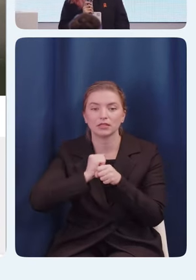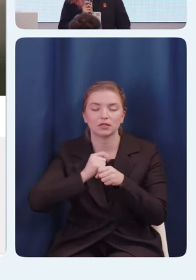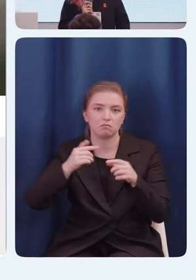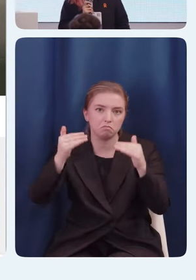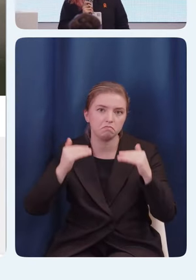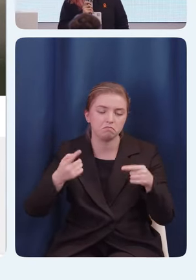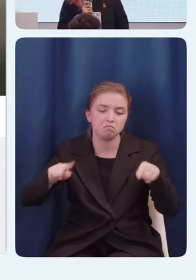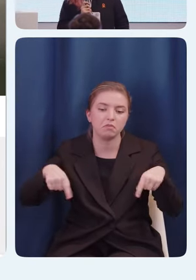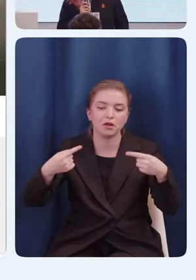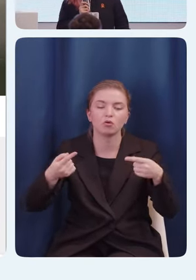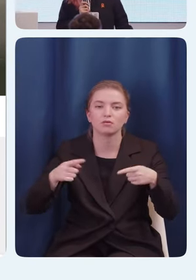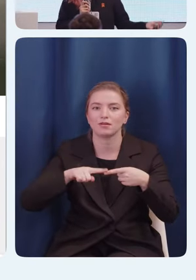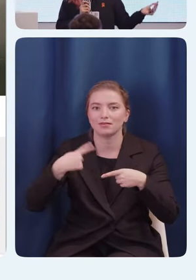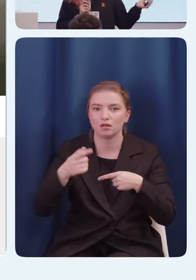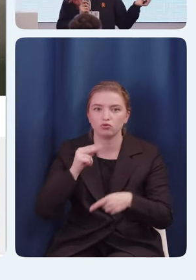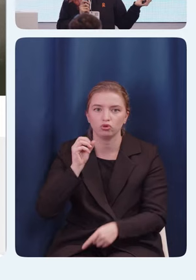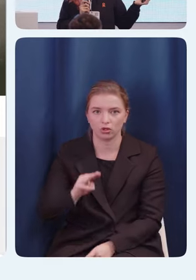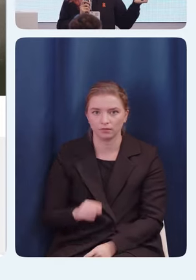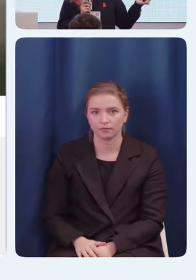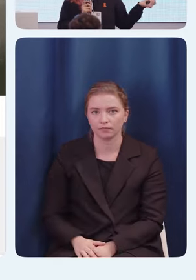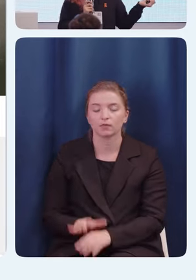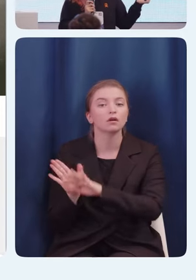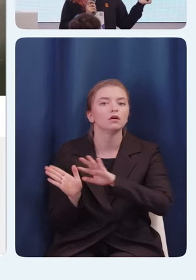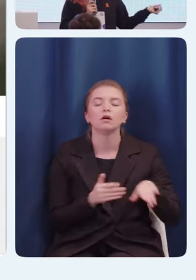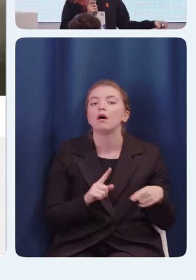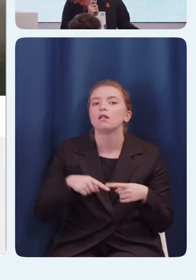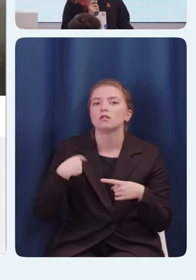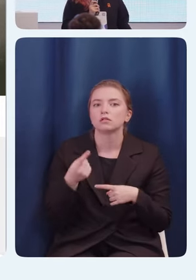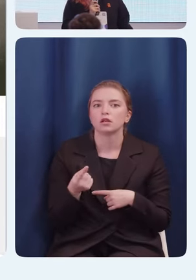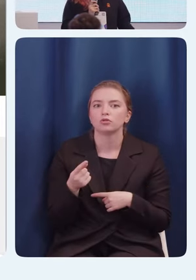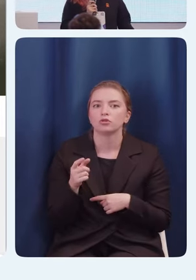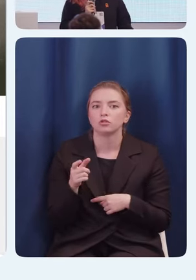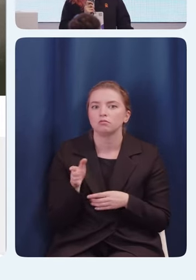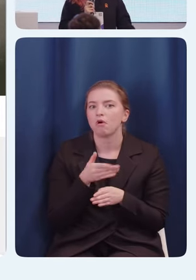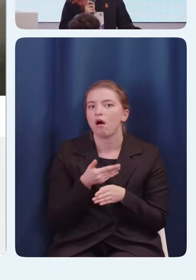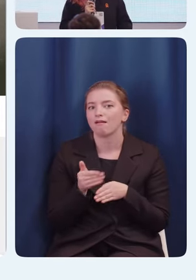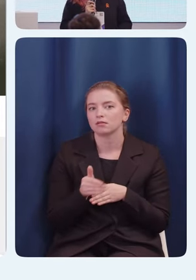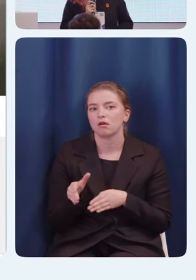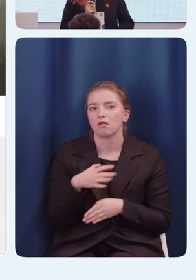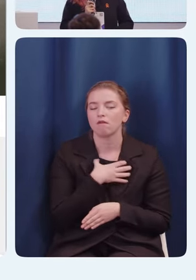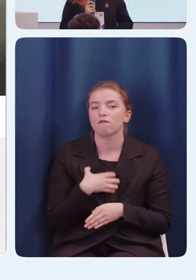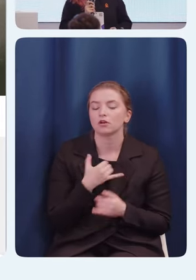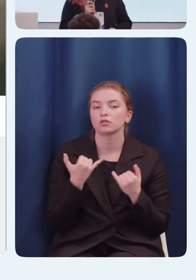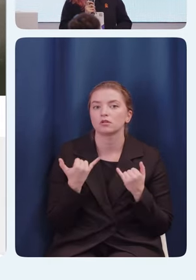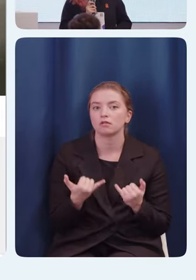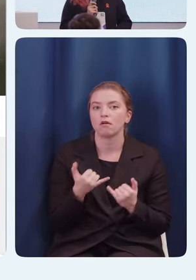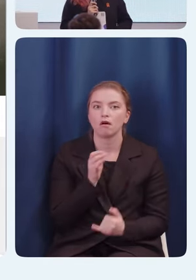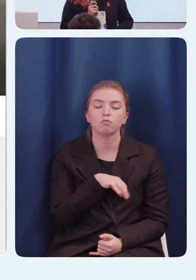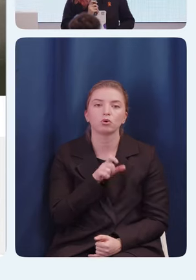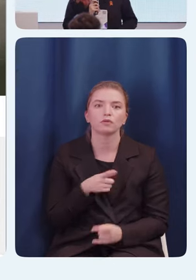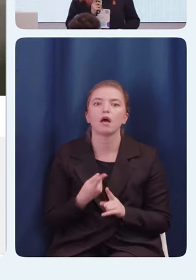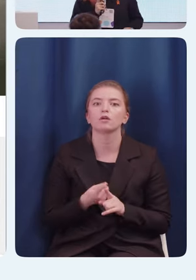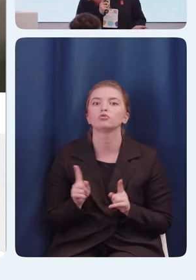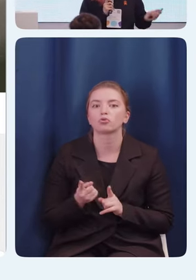Следующий раздел, который также, безусловно, очень важен для пользователя, это лента и посты.